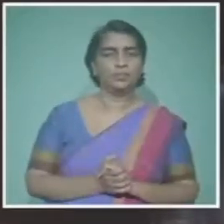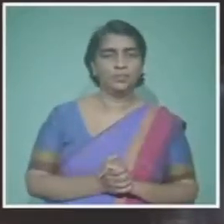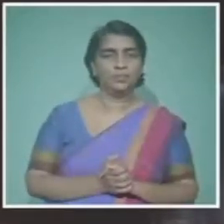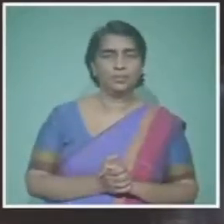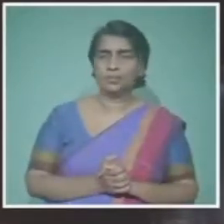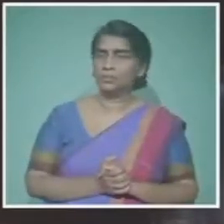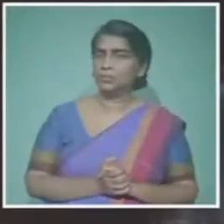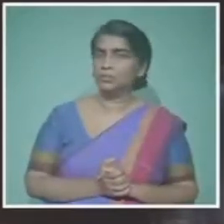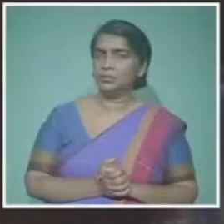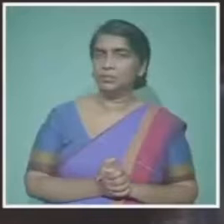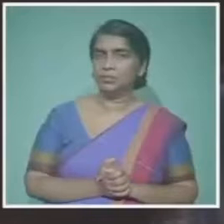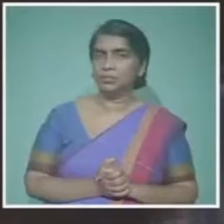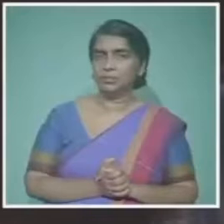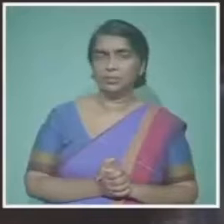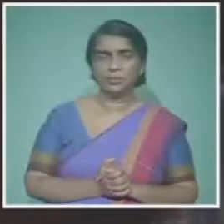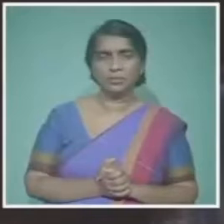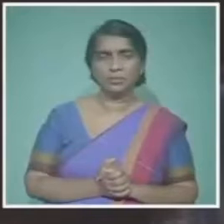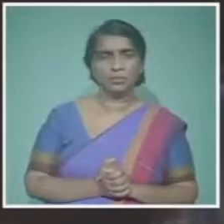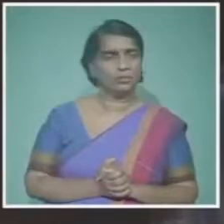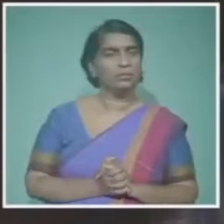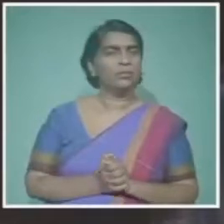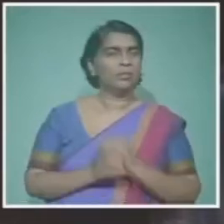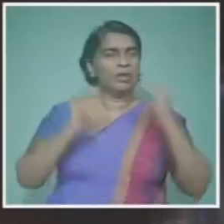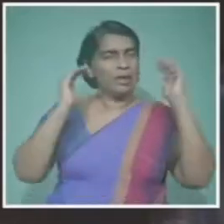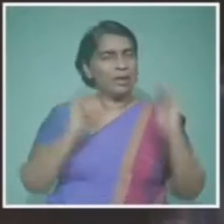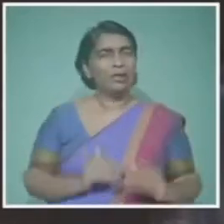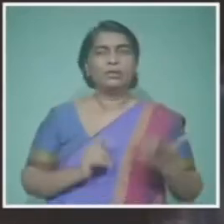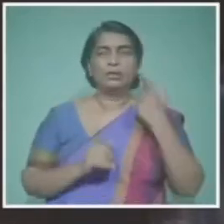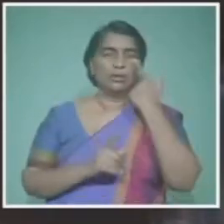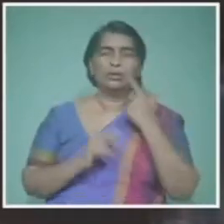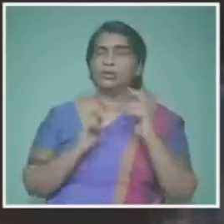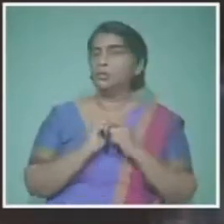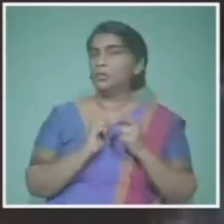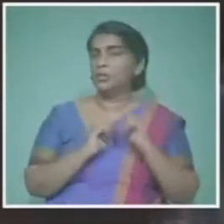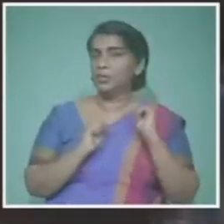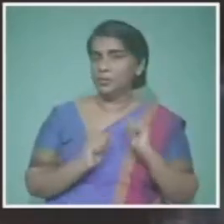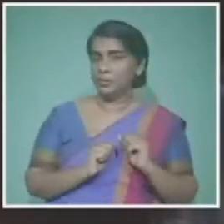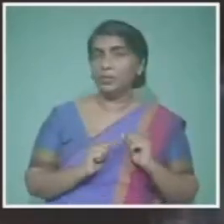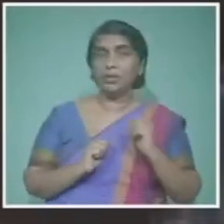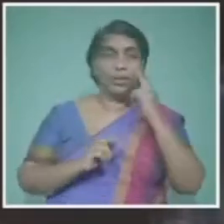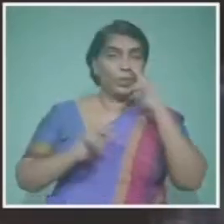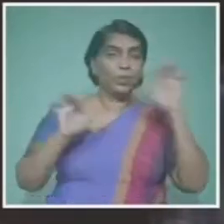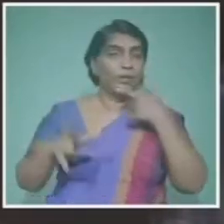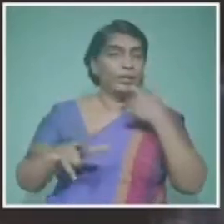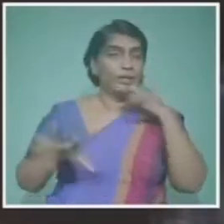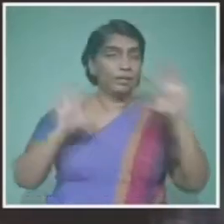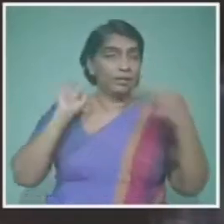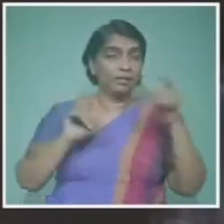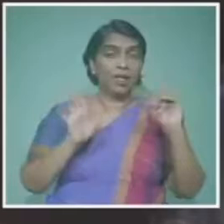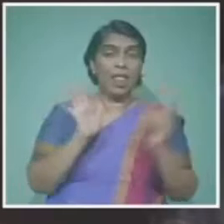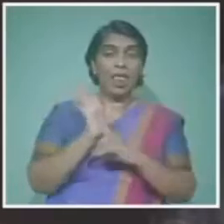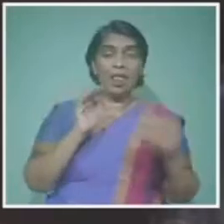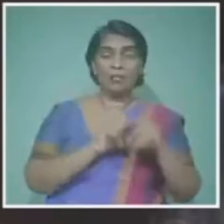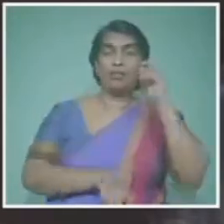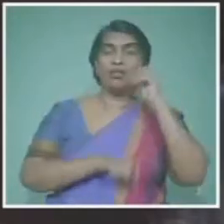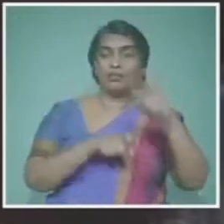මාජිනලයිස්ඩ් ඇන් මොස් වල්නරබල් මට්ටමට වැටලා තියෙන ජන කණ්ඩායම තමයි පළවෙනි කණ්ඩායම තමයි වතකරේ ජීවත් වෙන කම්කර ජනතාව.